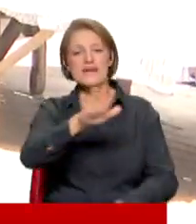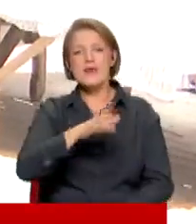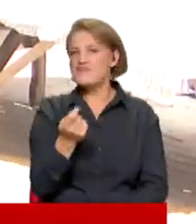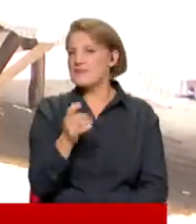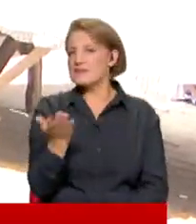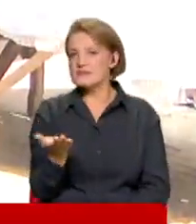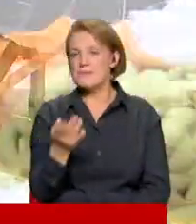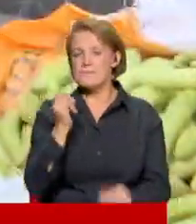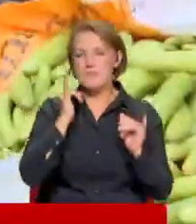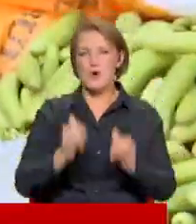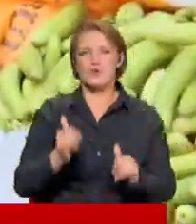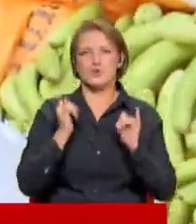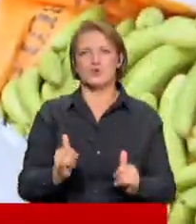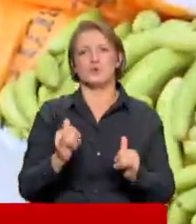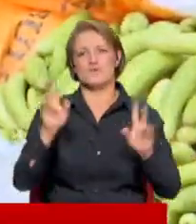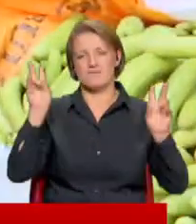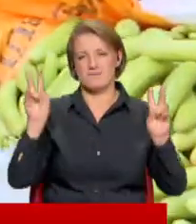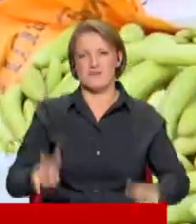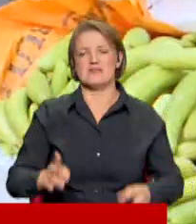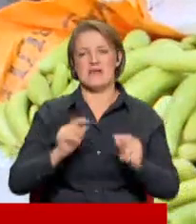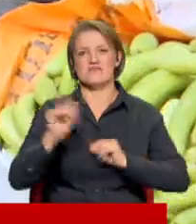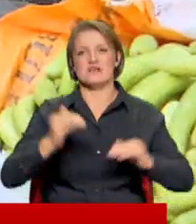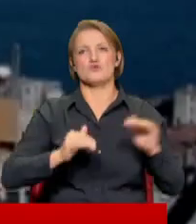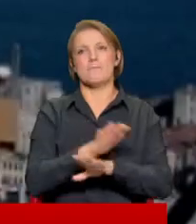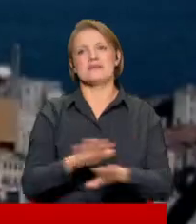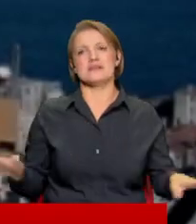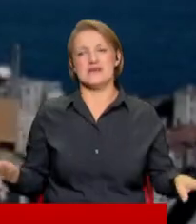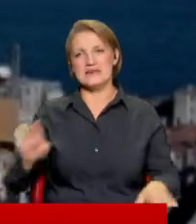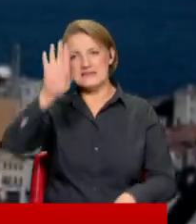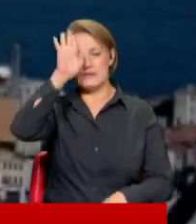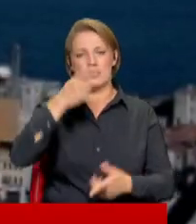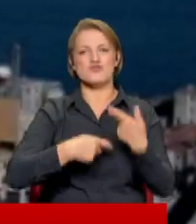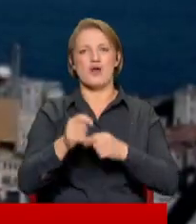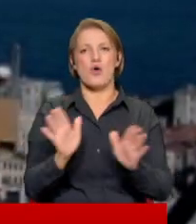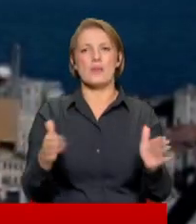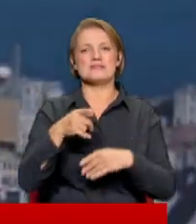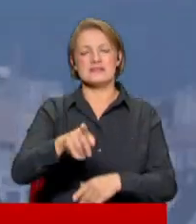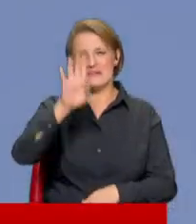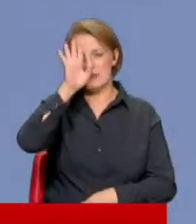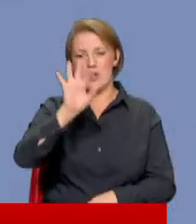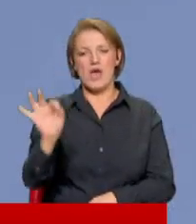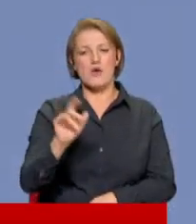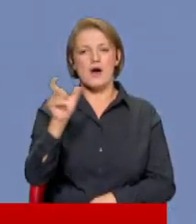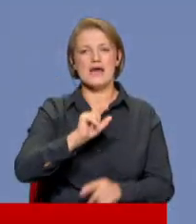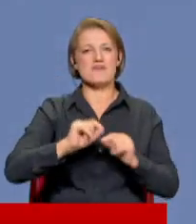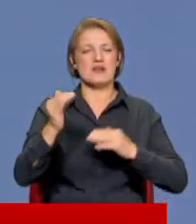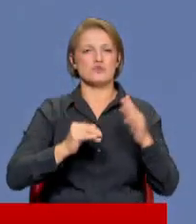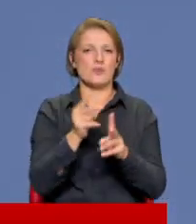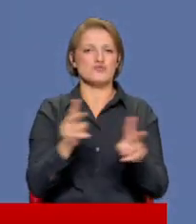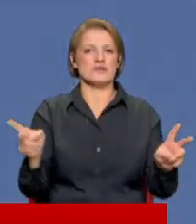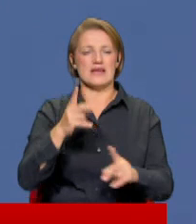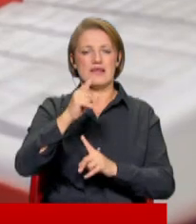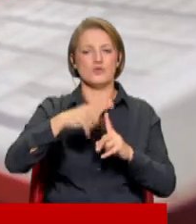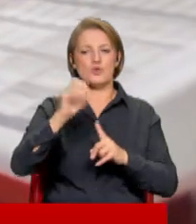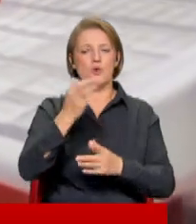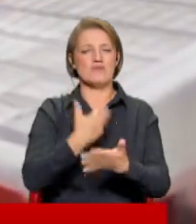İnan ki berabat. Vallahi İstanbul enflasyonu bitmiş zaten. İstanbul Ticaret Odası İstanbul'un Eylül ayı enflasyonunu açıkladı.